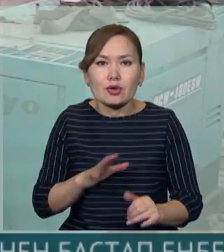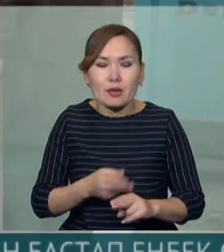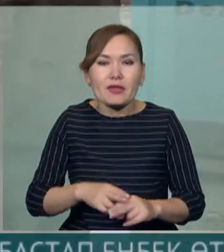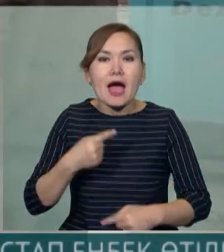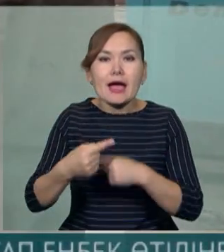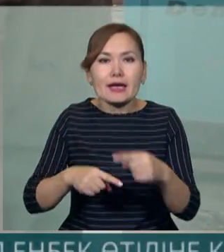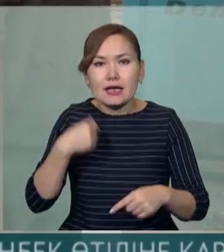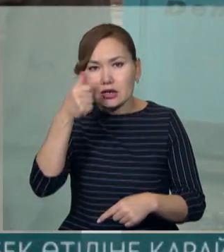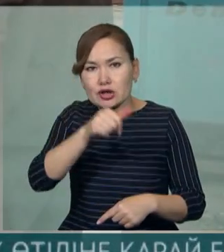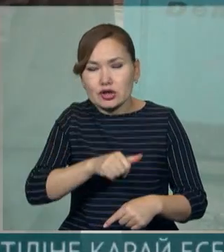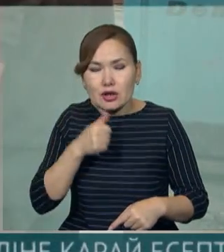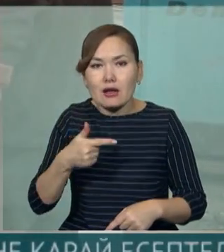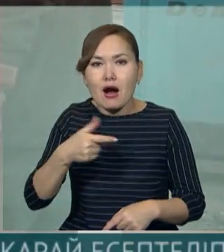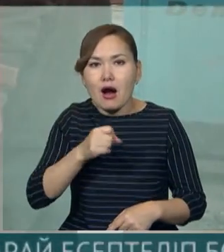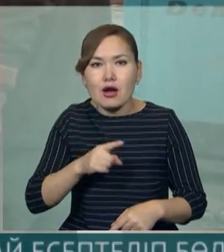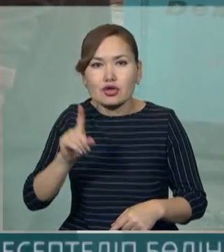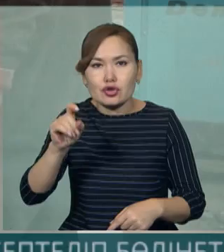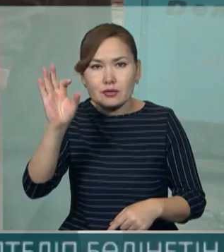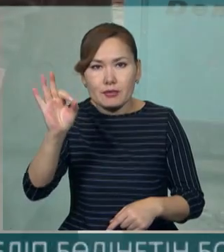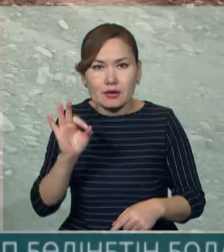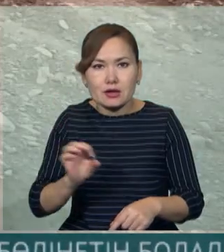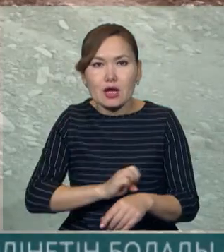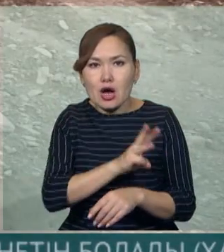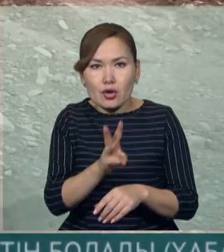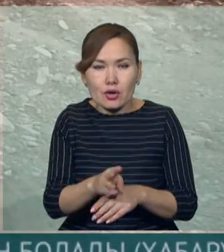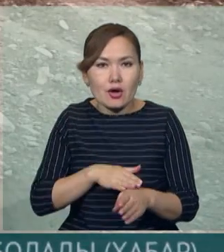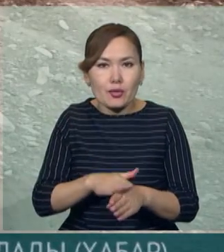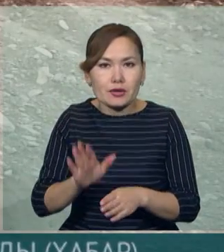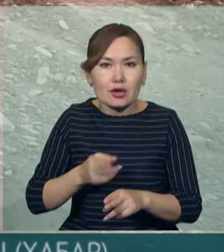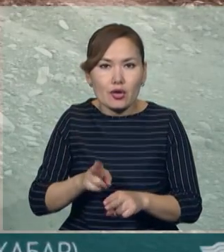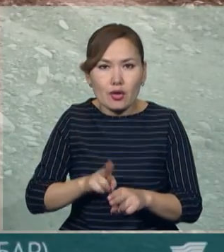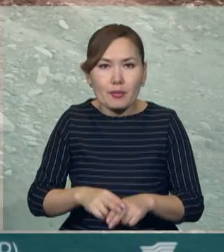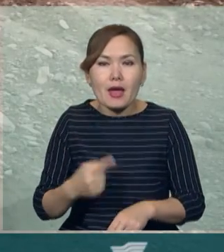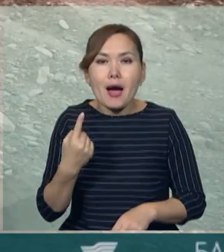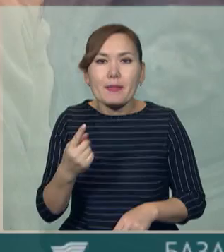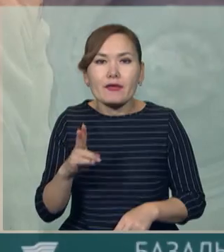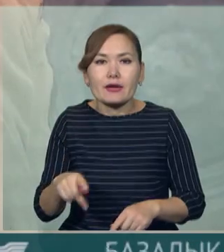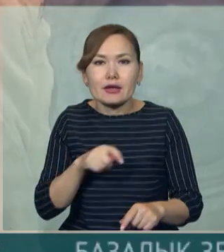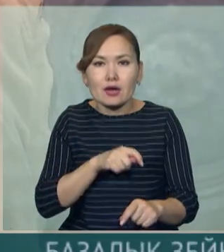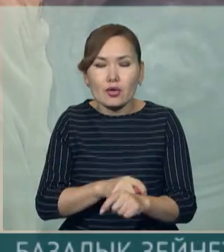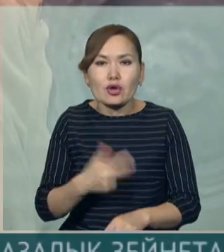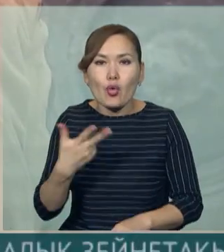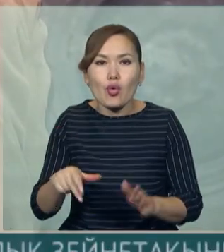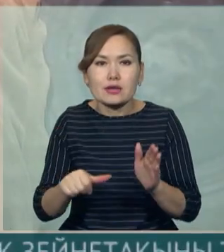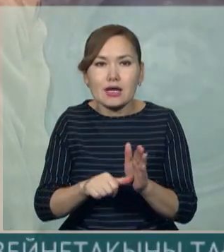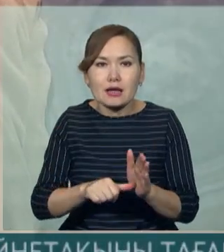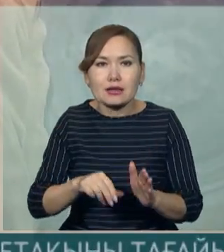келесі жылы көгілдір отынға толықтай қол жеткізетін болады. Қазір өңірде оның бағасы бір текше метр үшін 36 теңге.